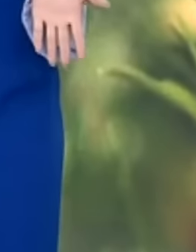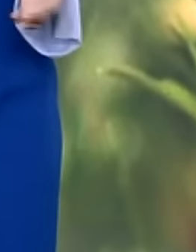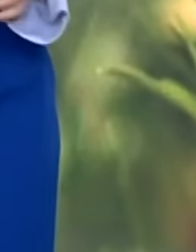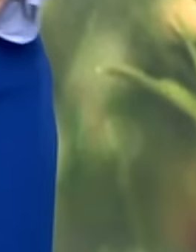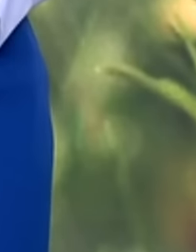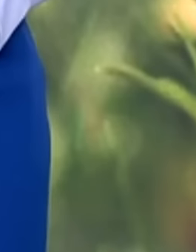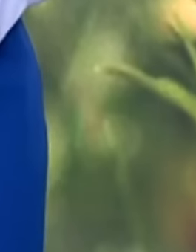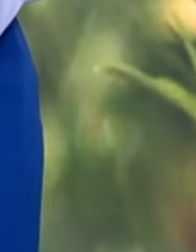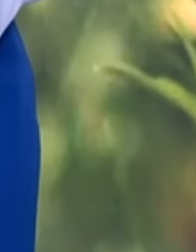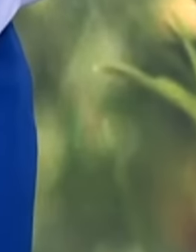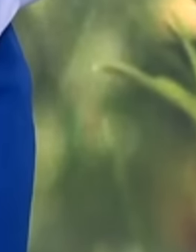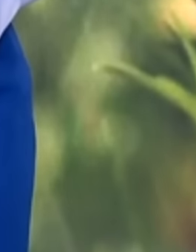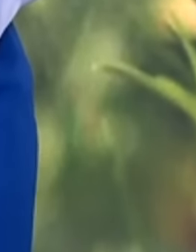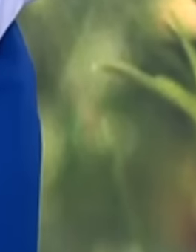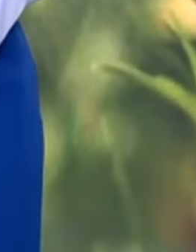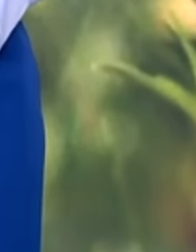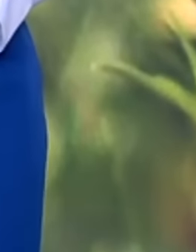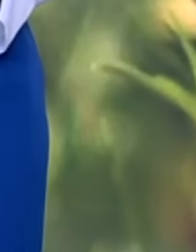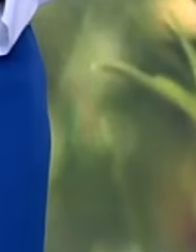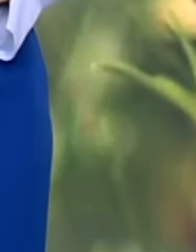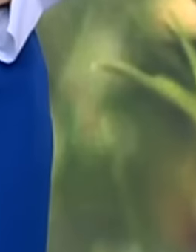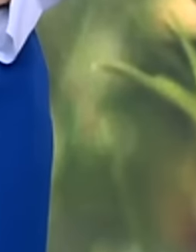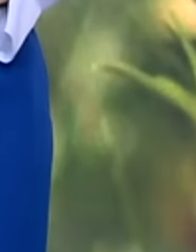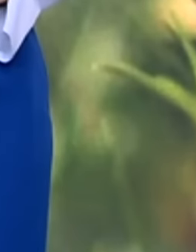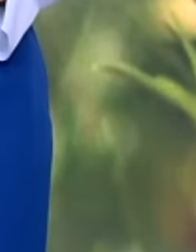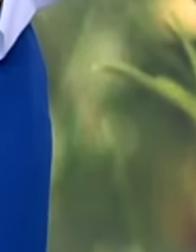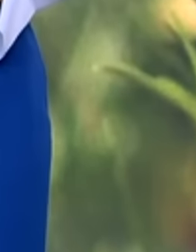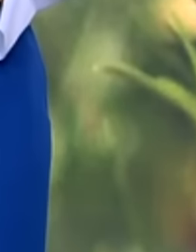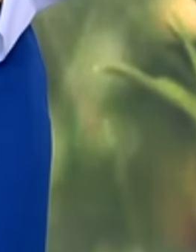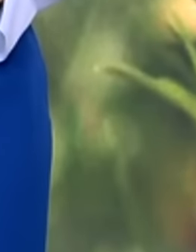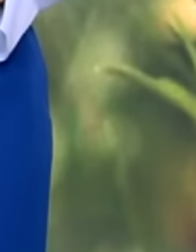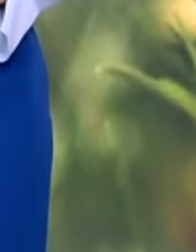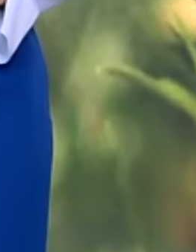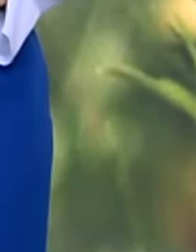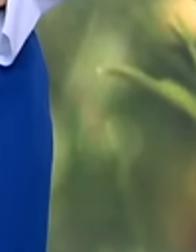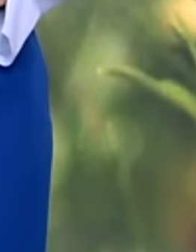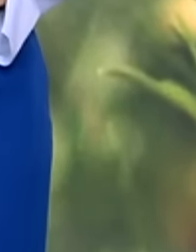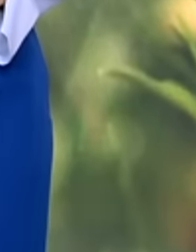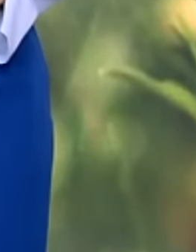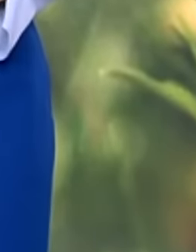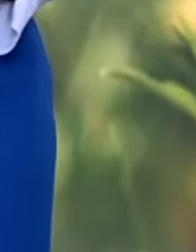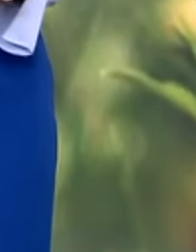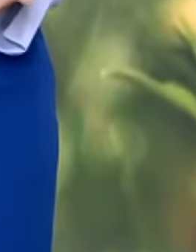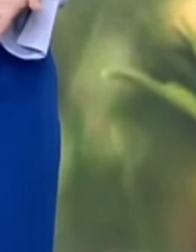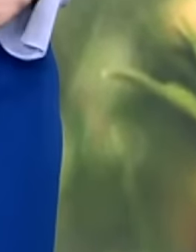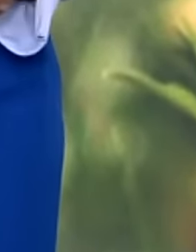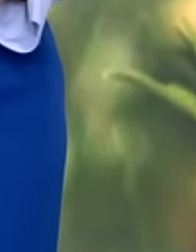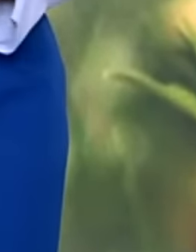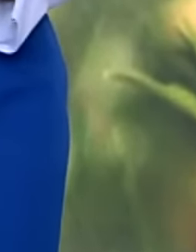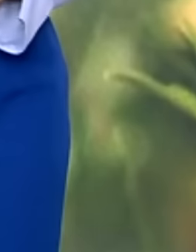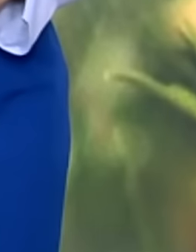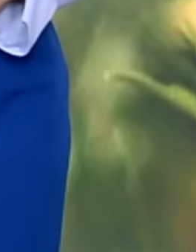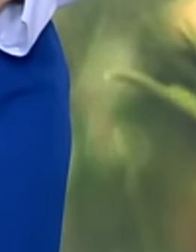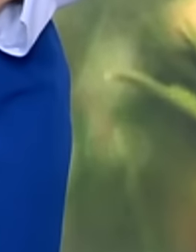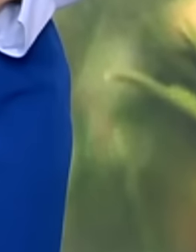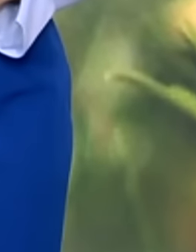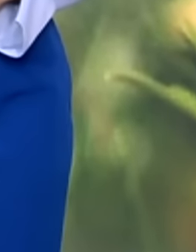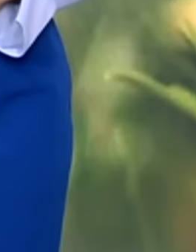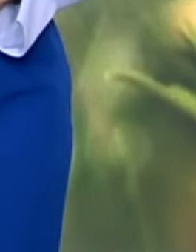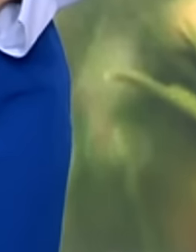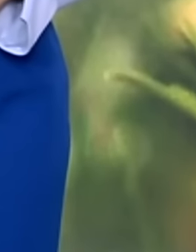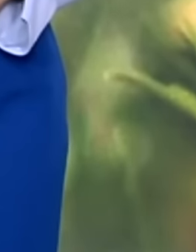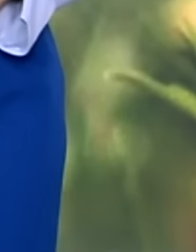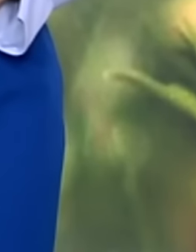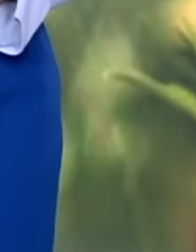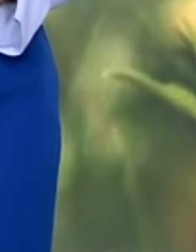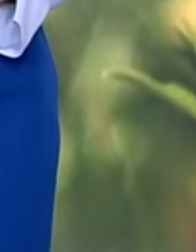Орталыққа тоқталса, Қарағандыда көшпелі бұлт шығады, күндіз 21, түнде 10 градус жылы. Жезқазғанда өткінші жаңбыр түнде